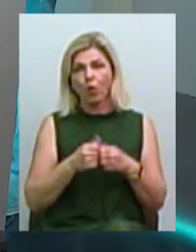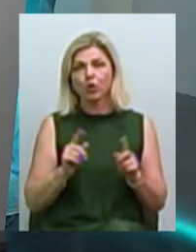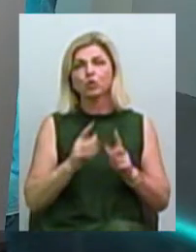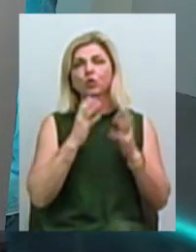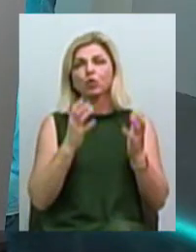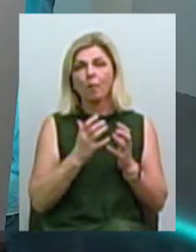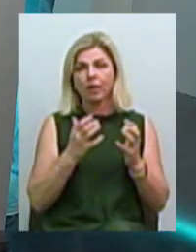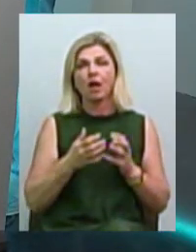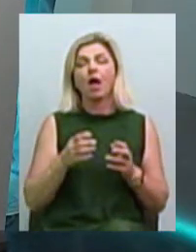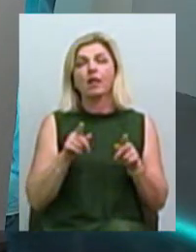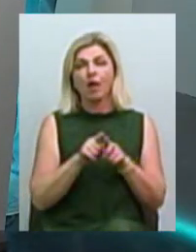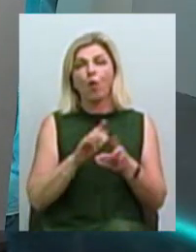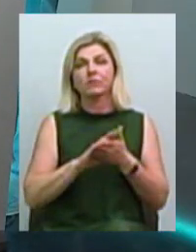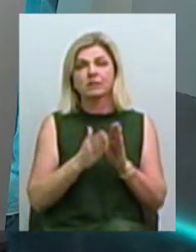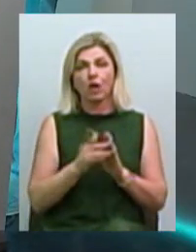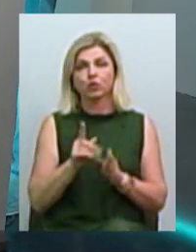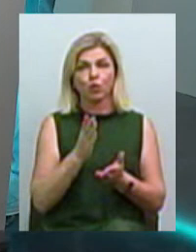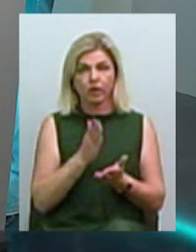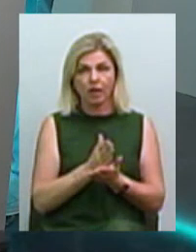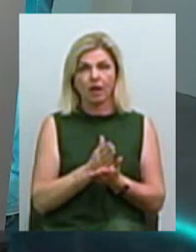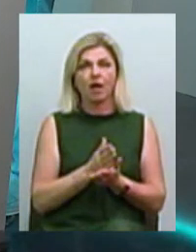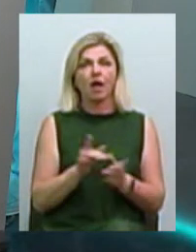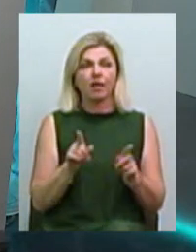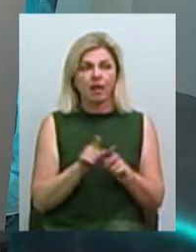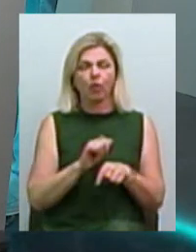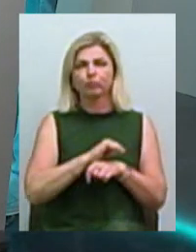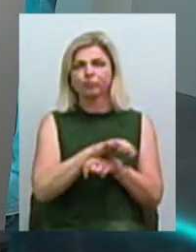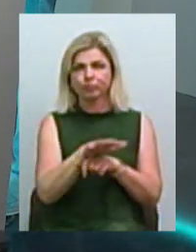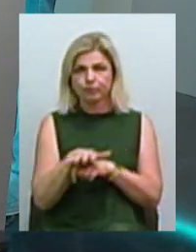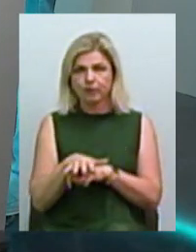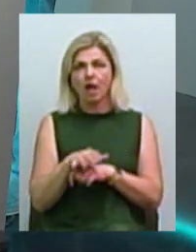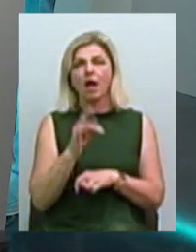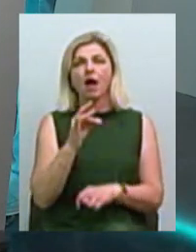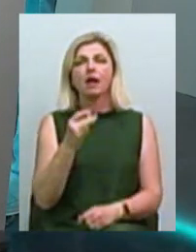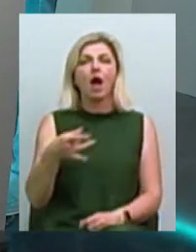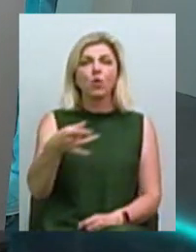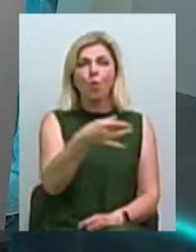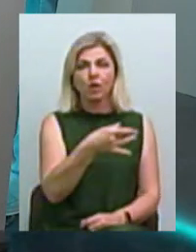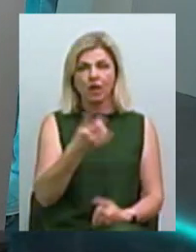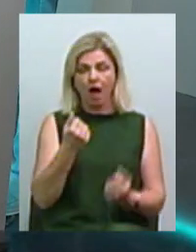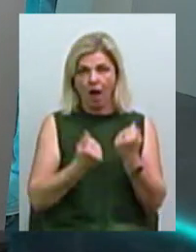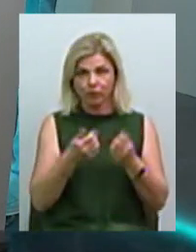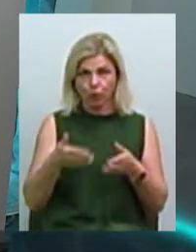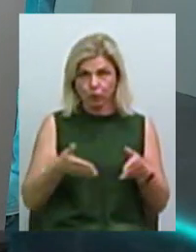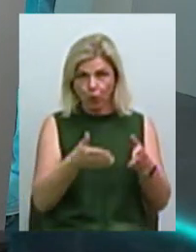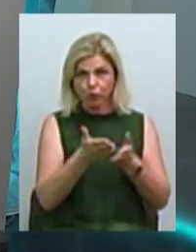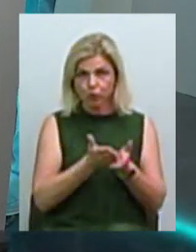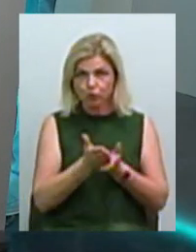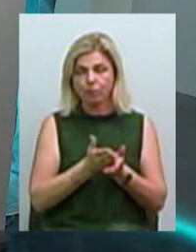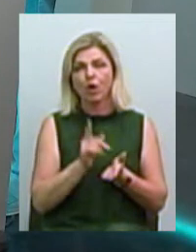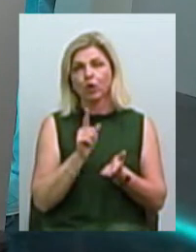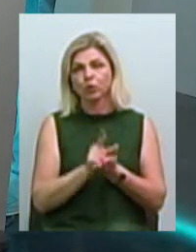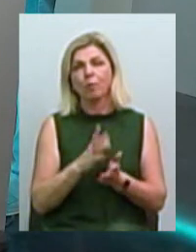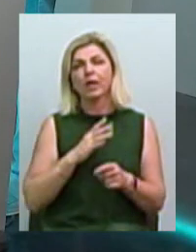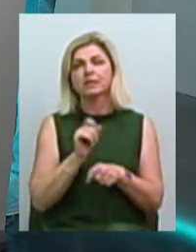в такому стані, в якому він є, тобто з такою розгалуженою мережею райавтодорів, нам необхідно, щоб облавтодор отримував